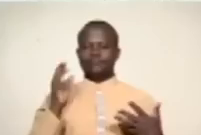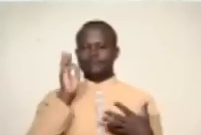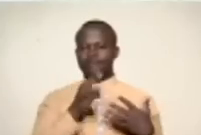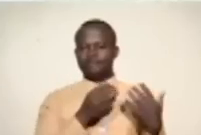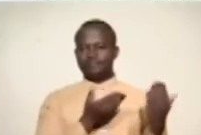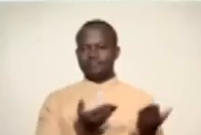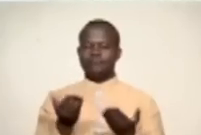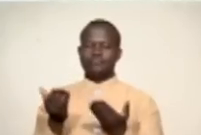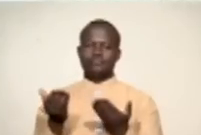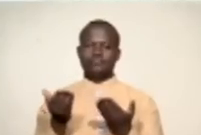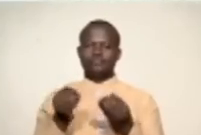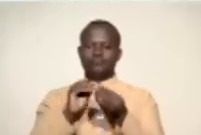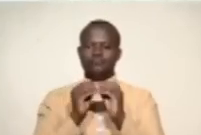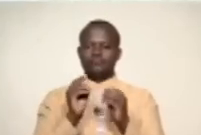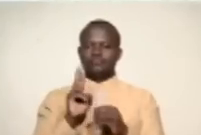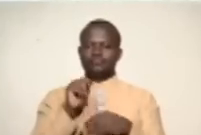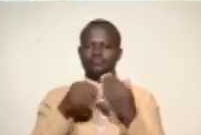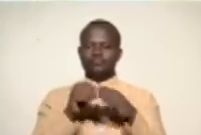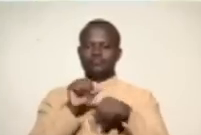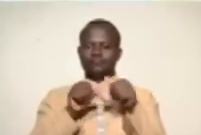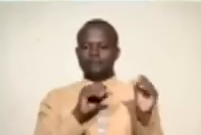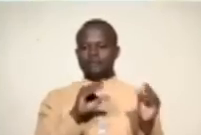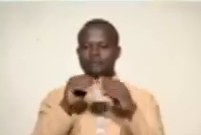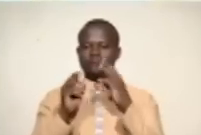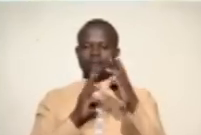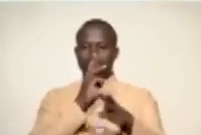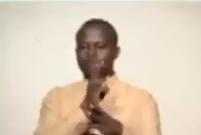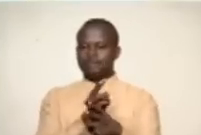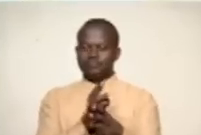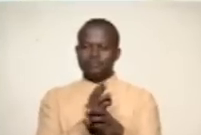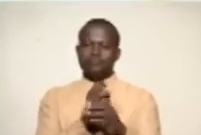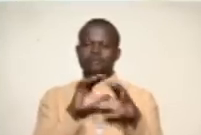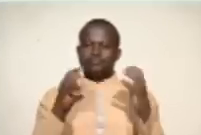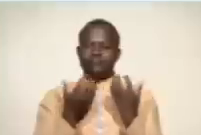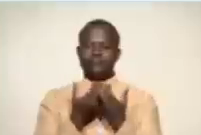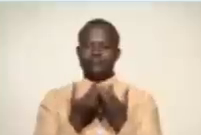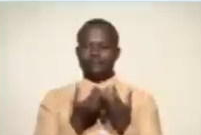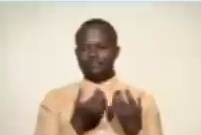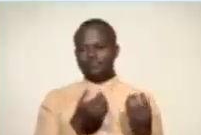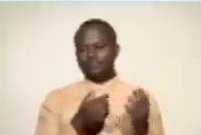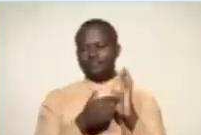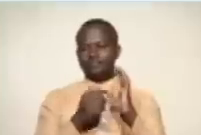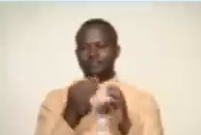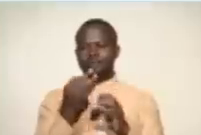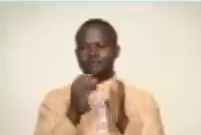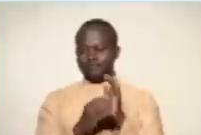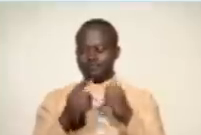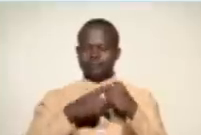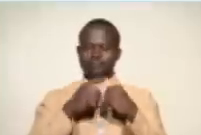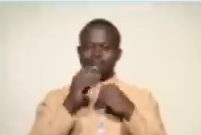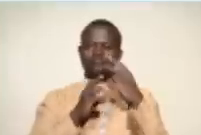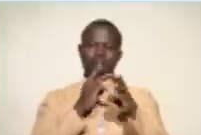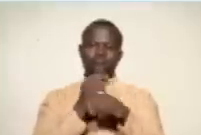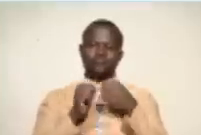bazaduhitura. Nk'uko imibare y'umuryango w'abibumbye ku bijyanye n'abimukira ku isi UN Global Migration ibigaragaza, 3.6% by'abari batuye isi